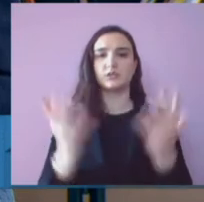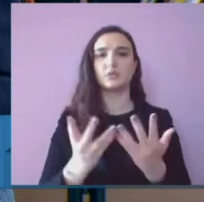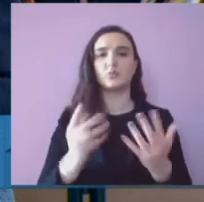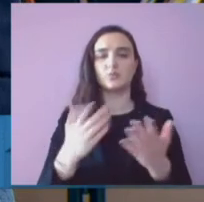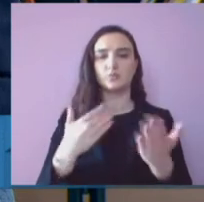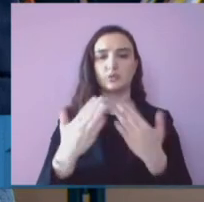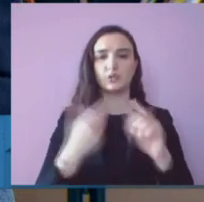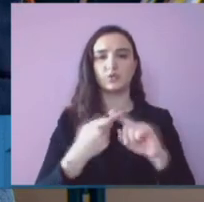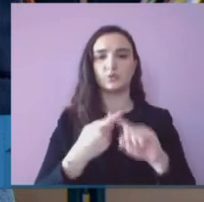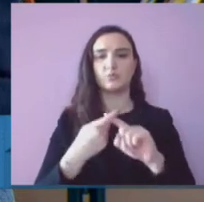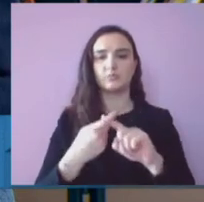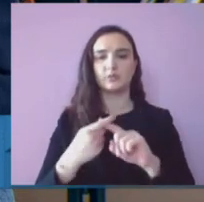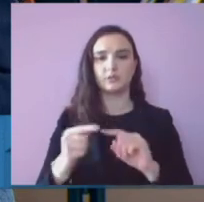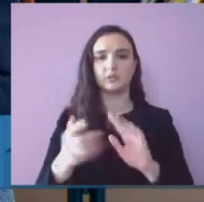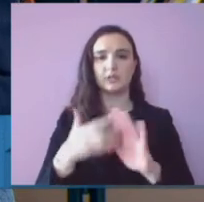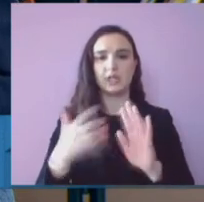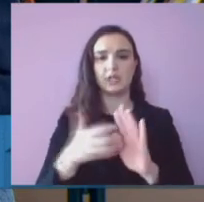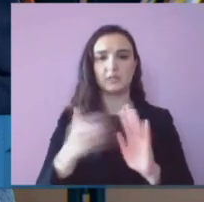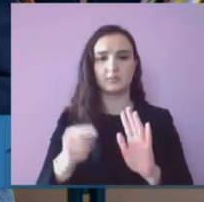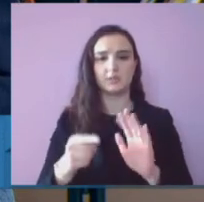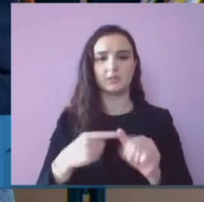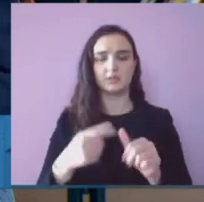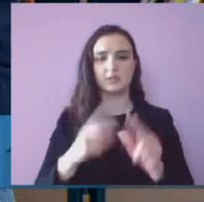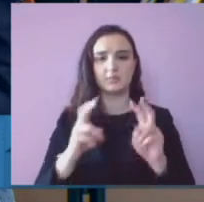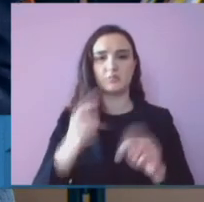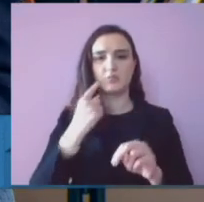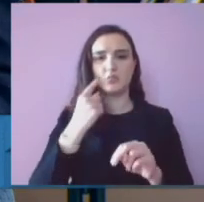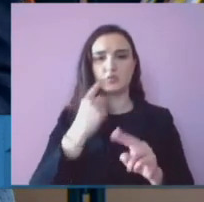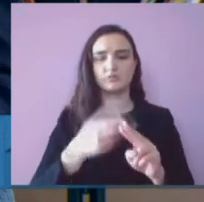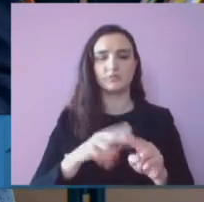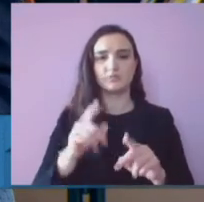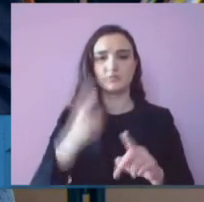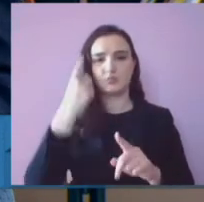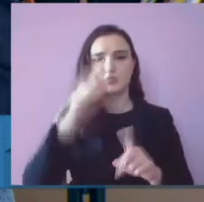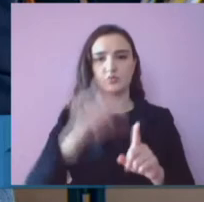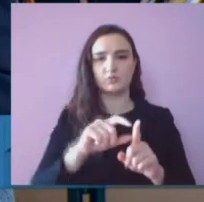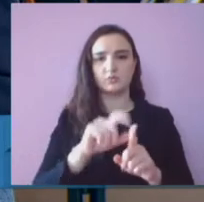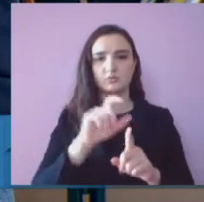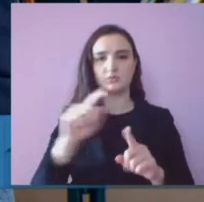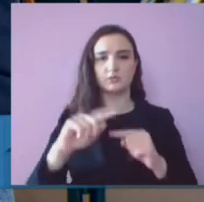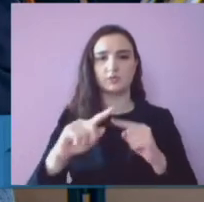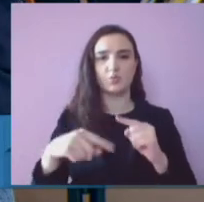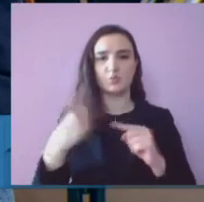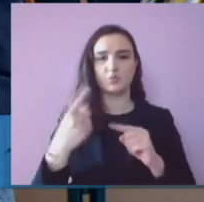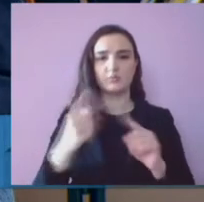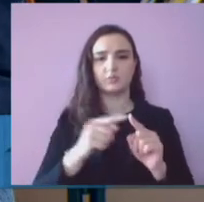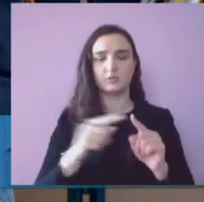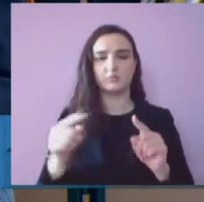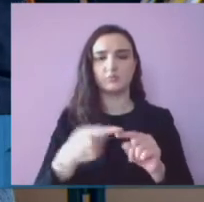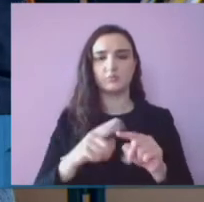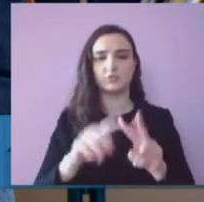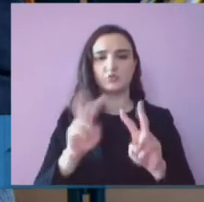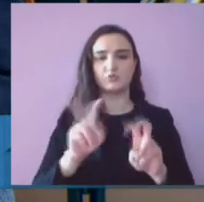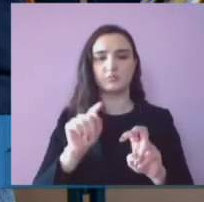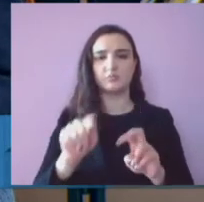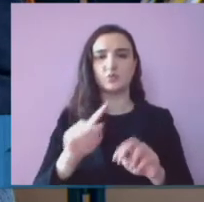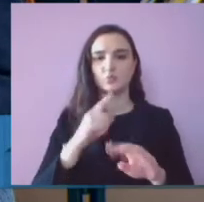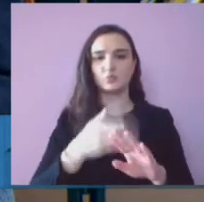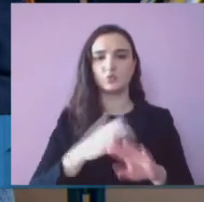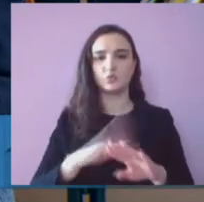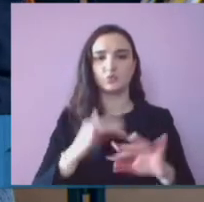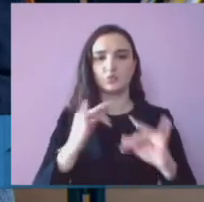ურთიერთობის სიღარიბეზე. Სიტყვა მორცხვიეს ეპითეტი მოგონილია საუკუნეების განმავლობაში, რომელიც ნიშნავს, რომ მას უჭირს